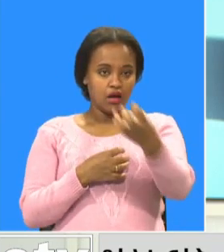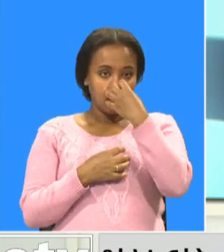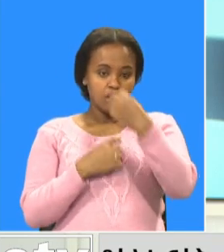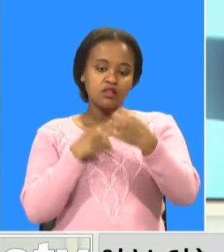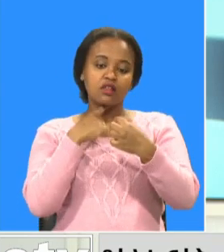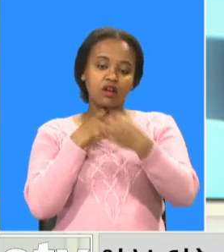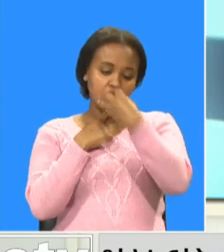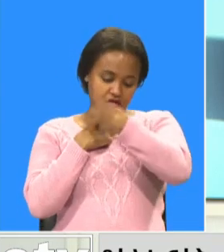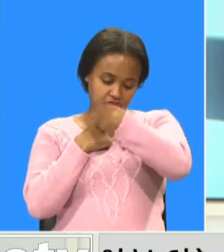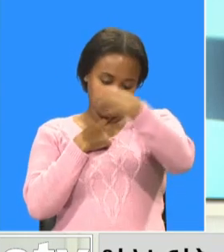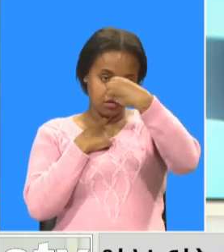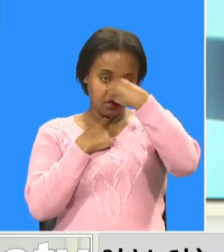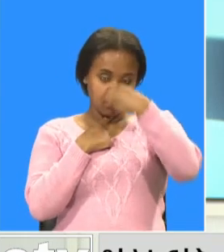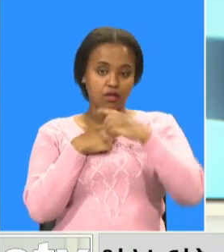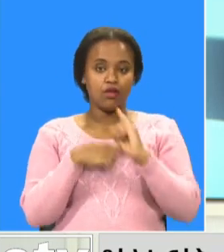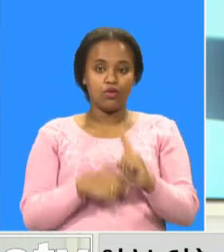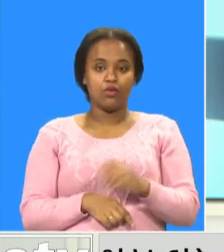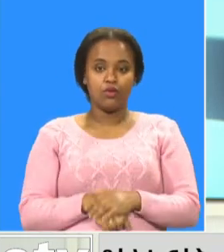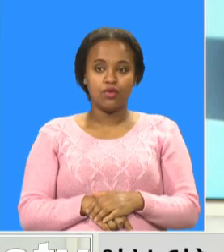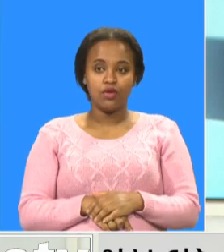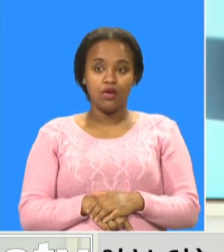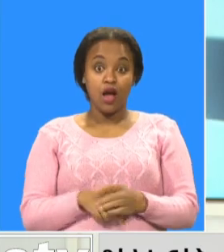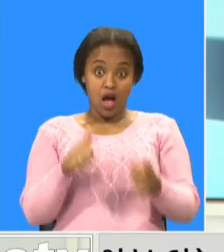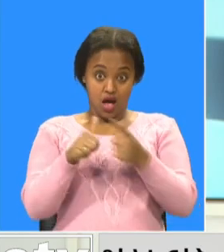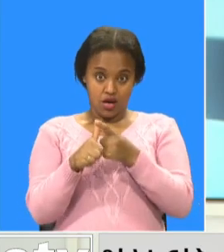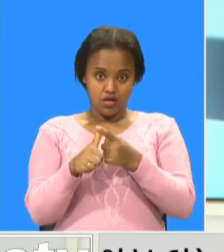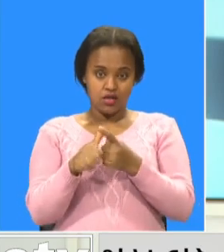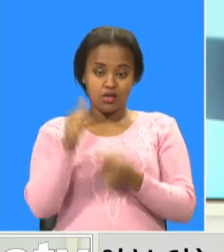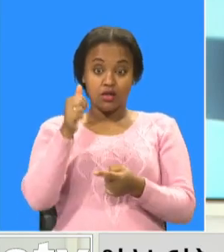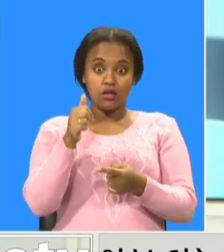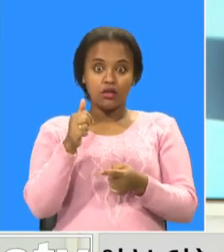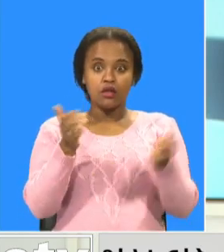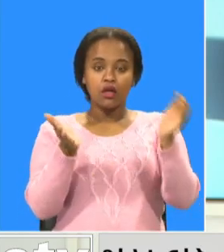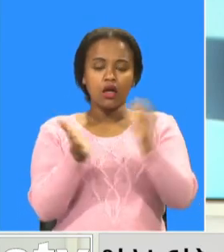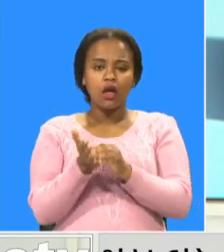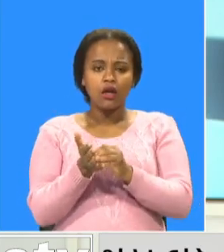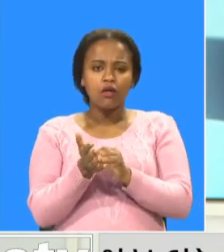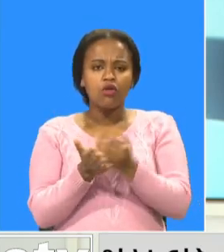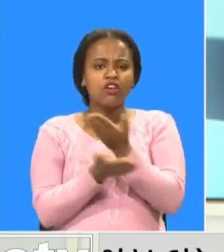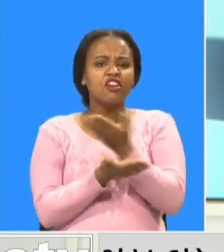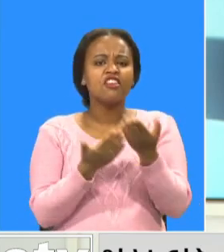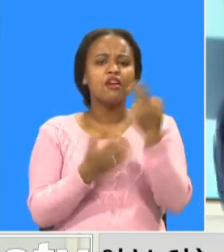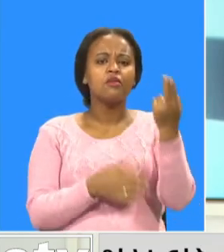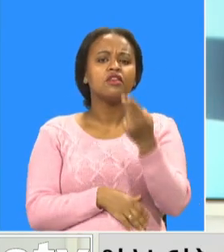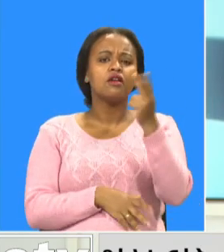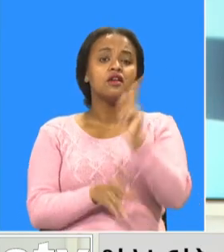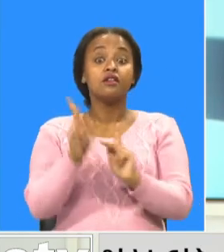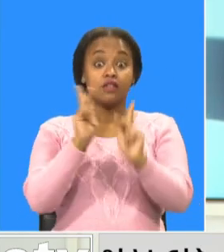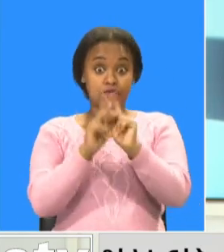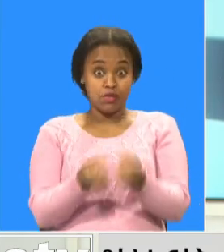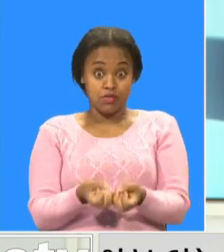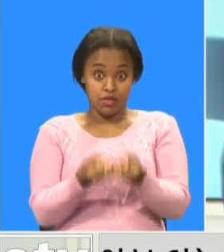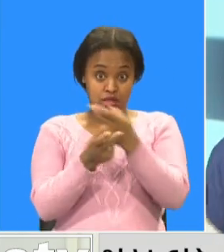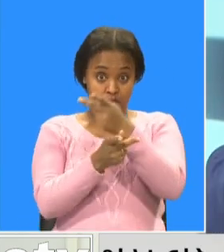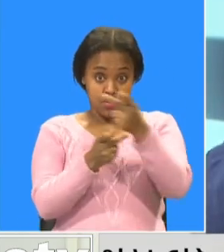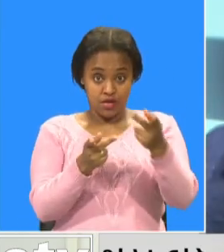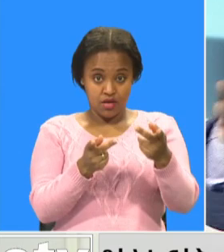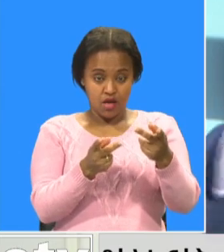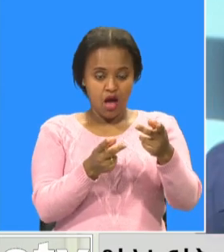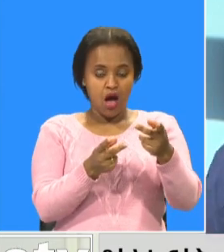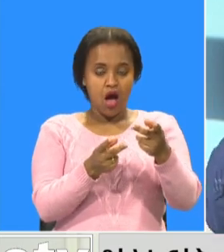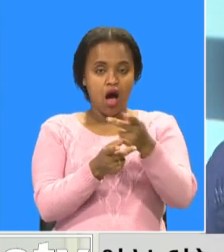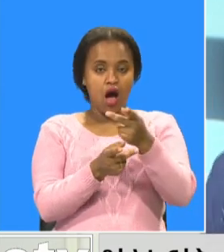ነው። አንድ ጭራሽም ደግሞ የት ነው የምንጠቀመው? ህዝብ በዛበት አካባቢ